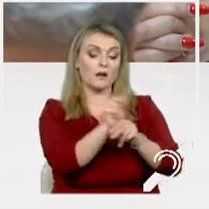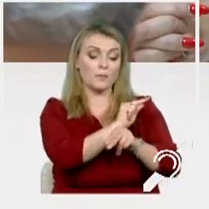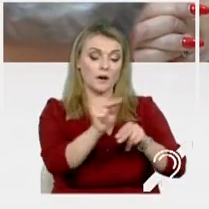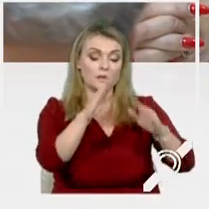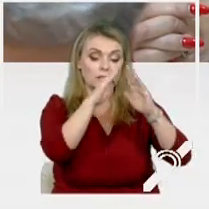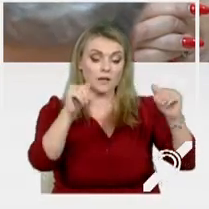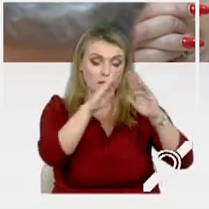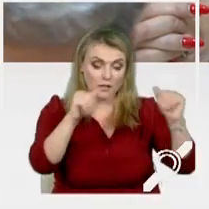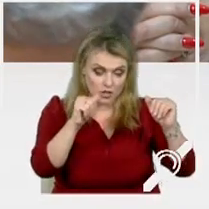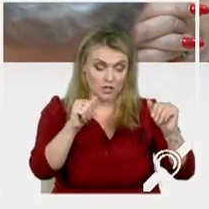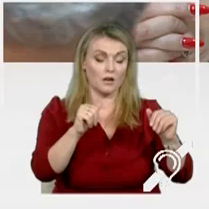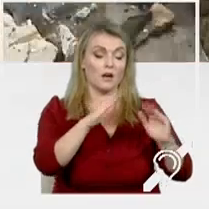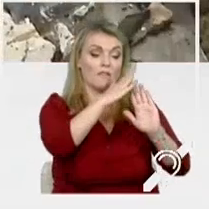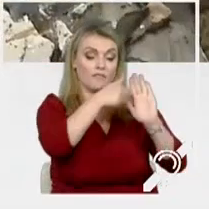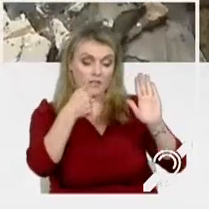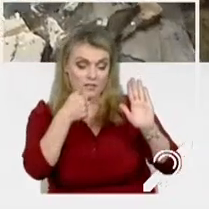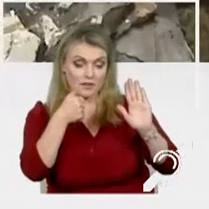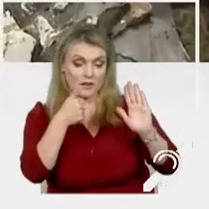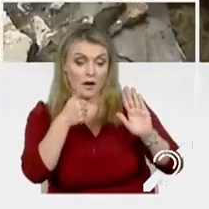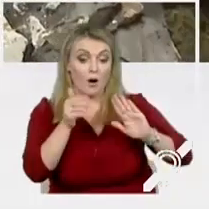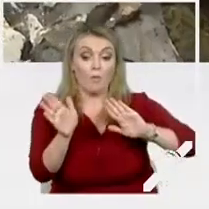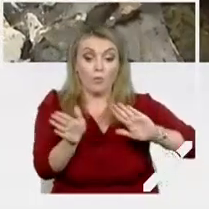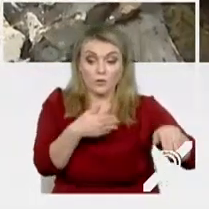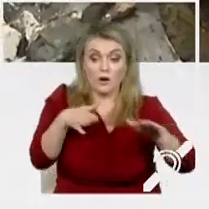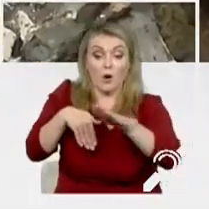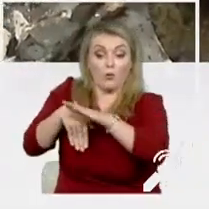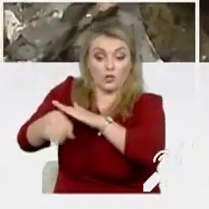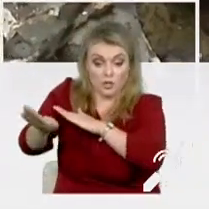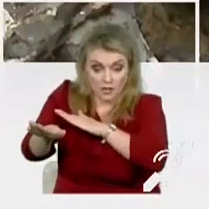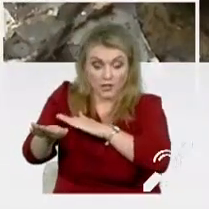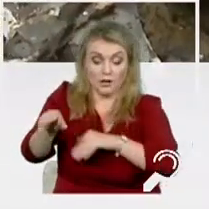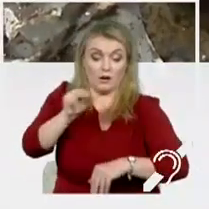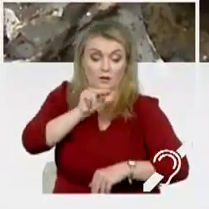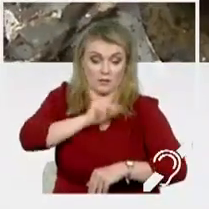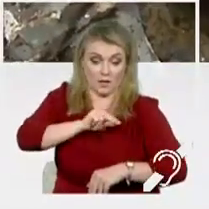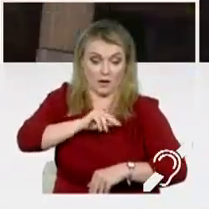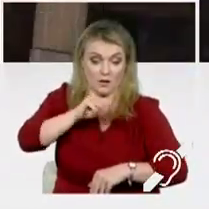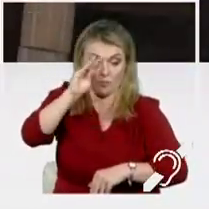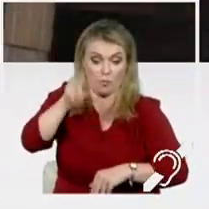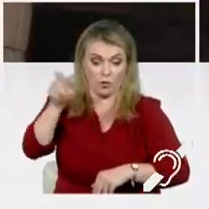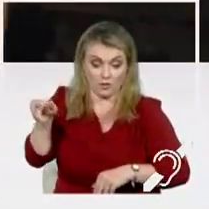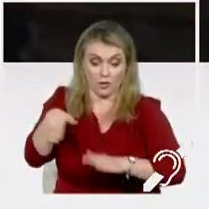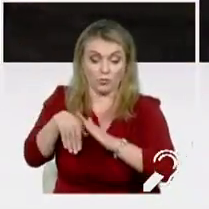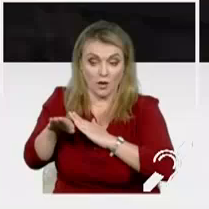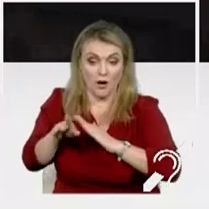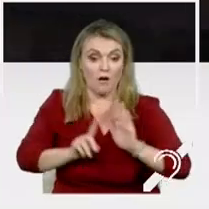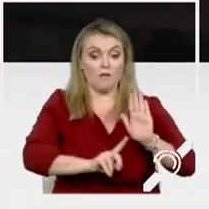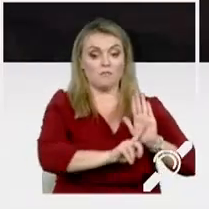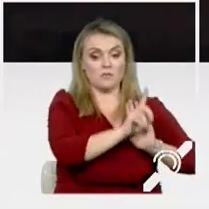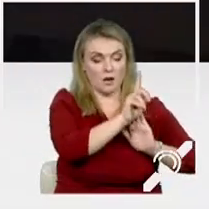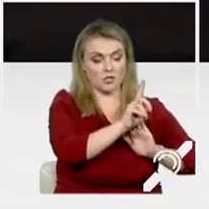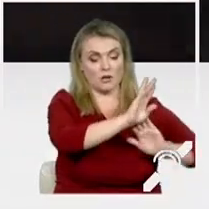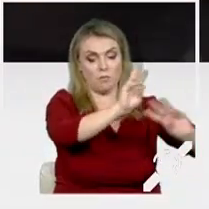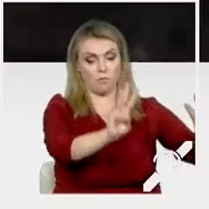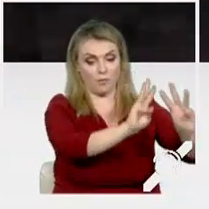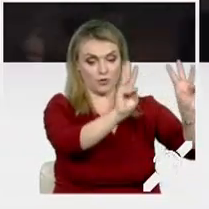au fost executate prin flacără deschisă, ceea ce a dus la izbucnirea incendiului. O familie compusă din